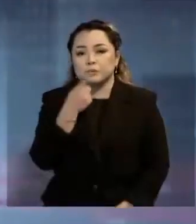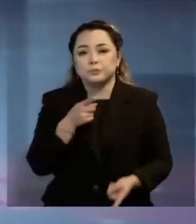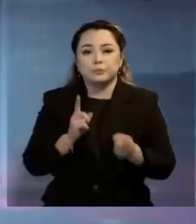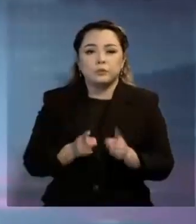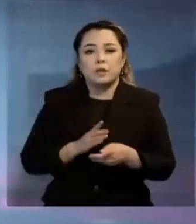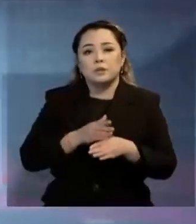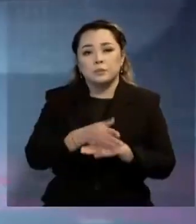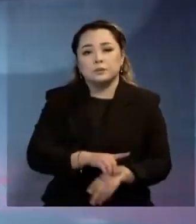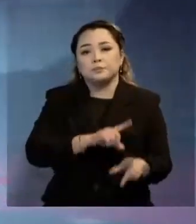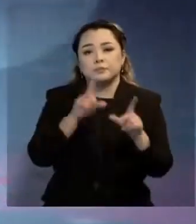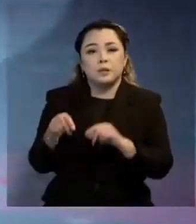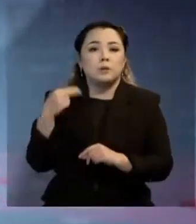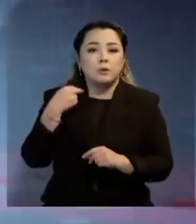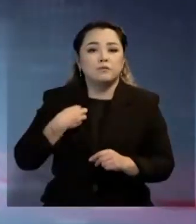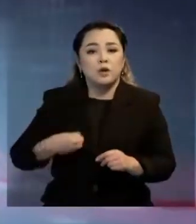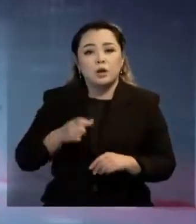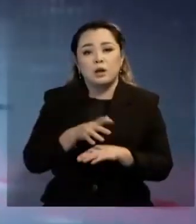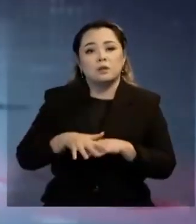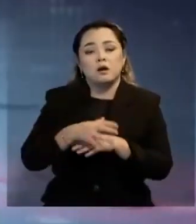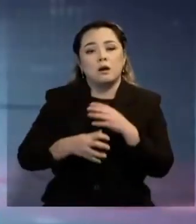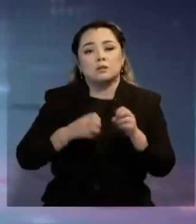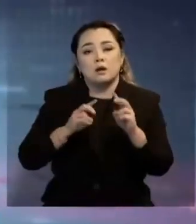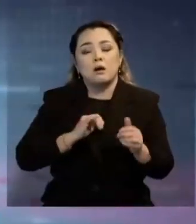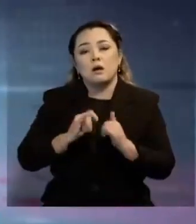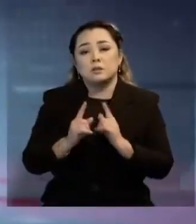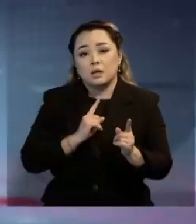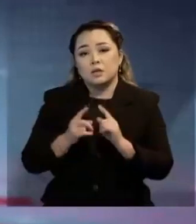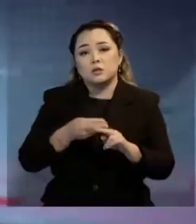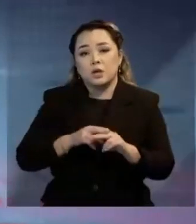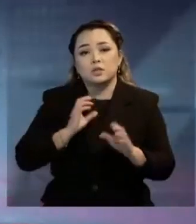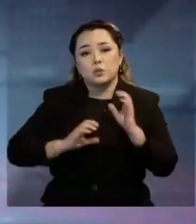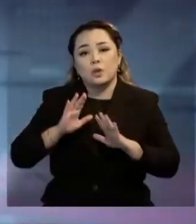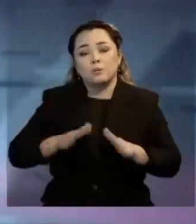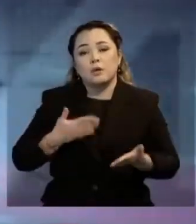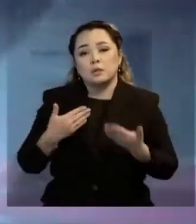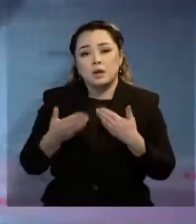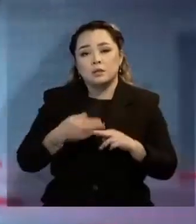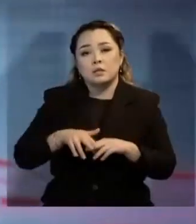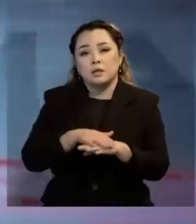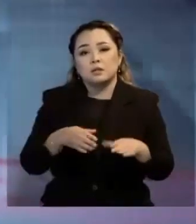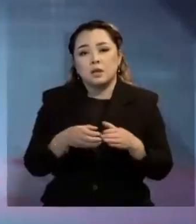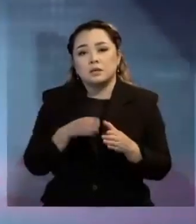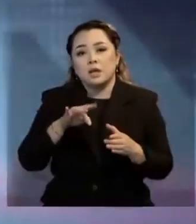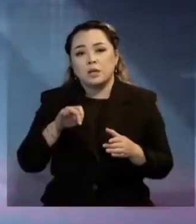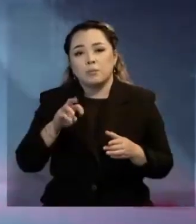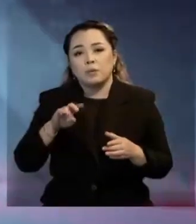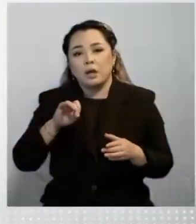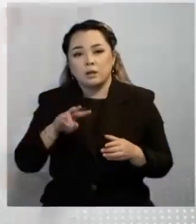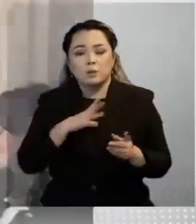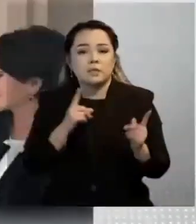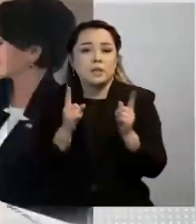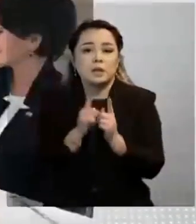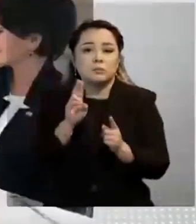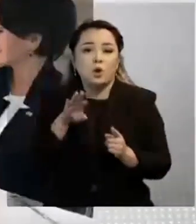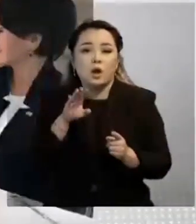Ресми сапар аясында президент француз халықаралық қатынастар институтының негізін қалаушы Тьерри де Монбриальмен кездесті. Қасым Жомарт